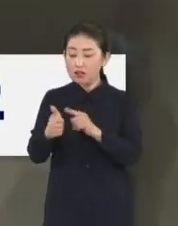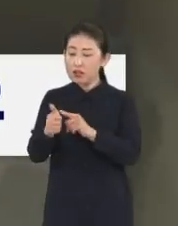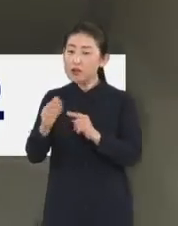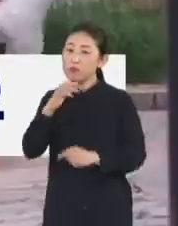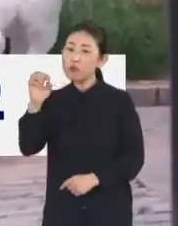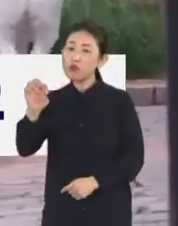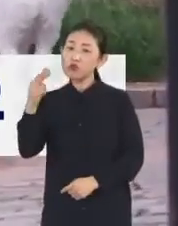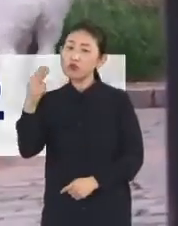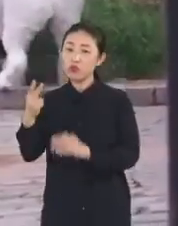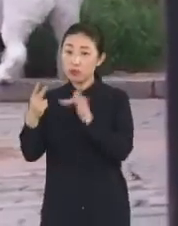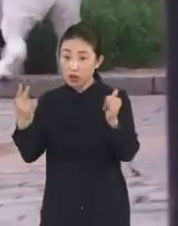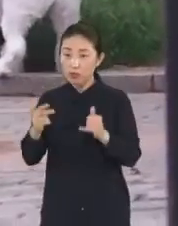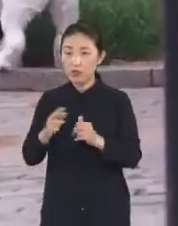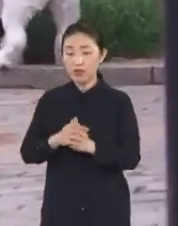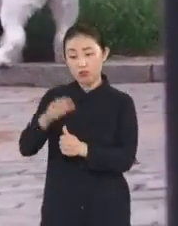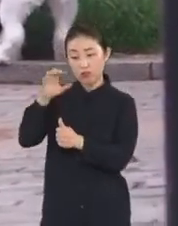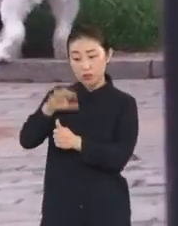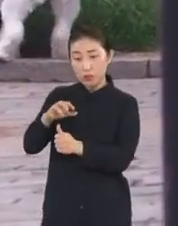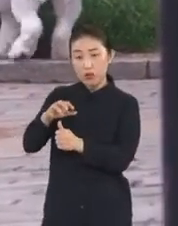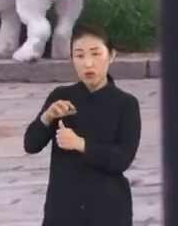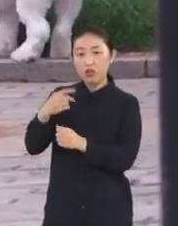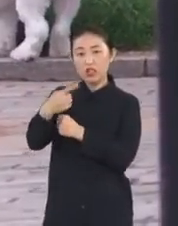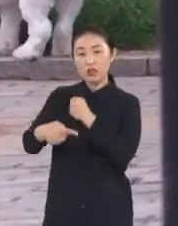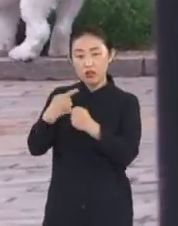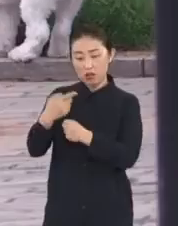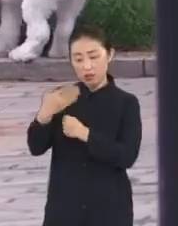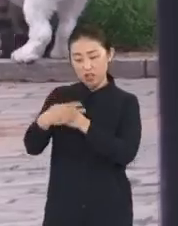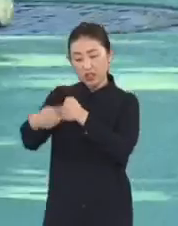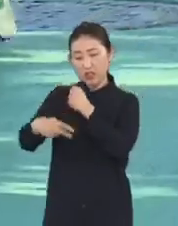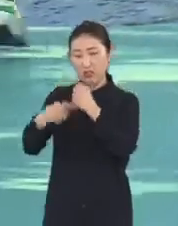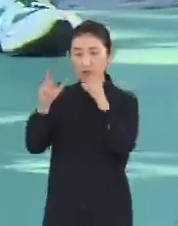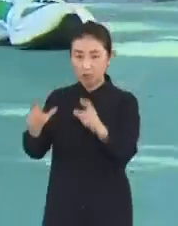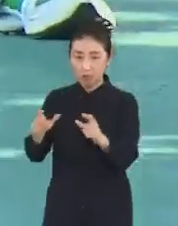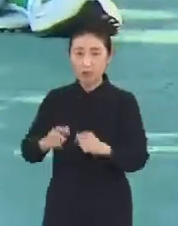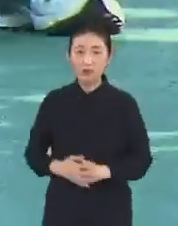a씨에게 징역 1년에 집행유예 2년을 선고했습니다